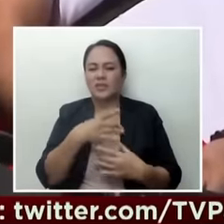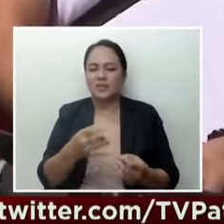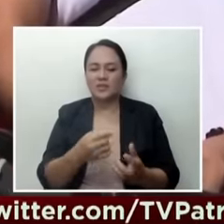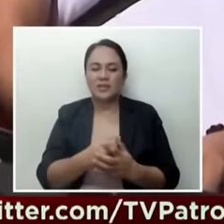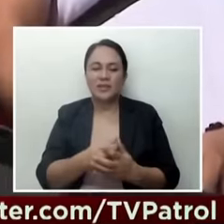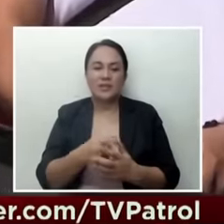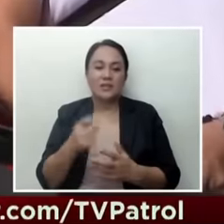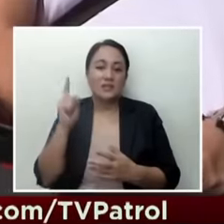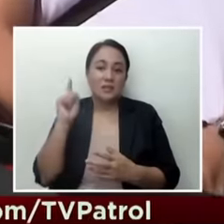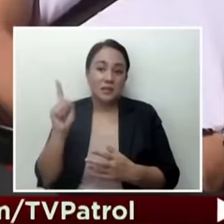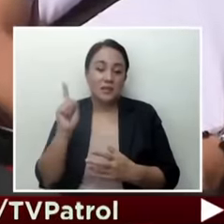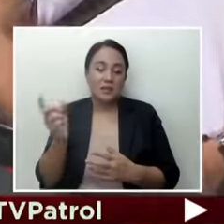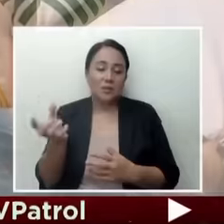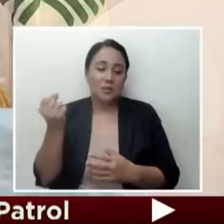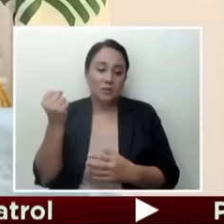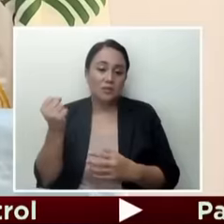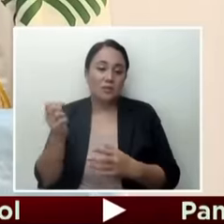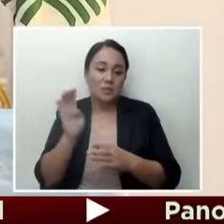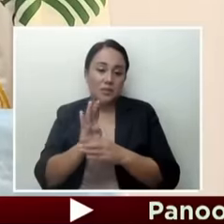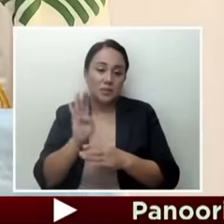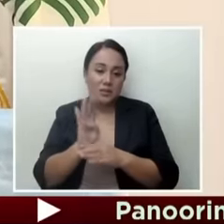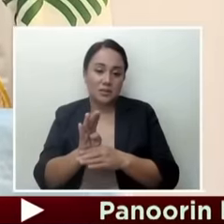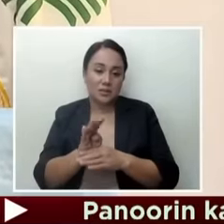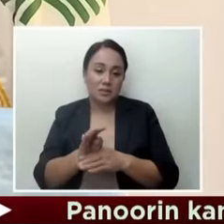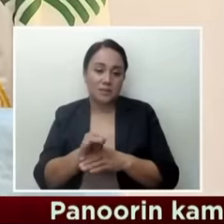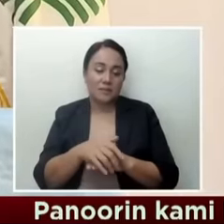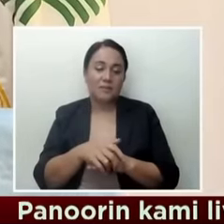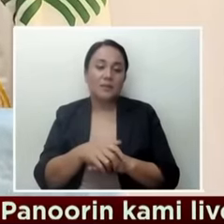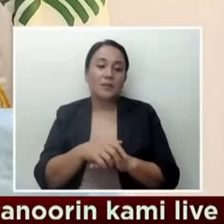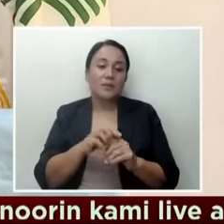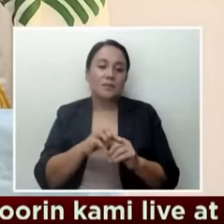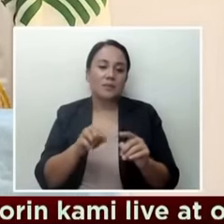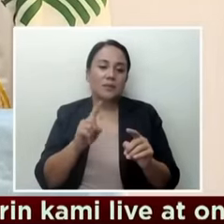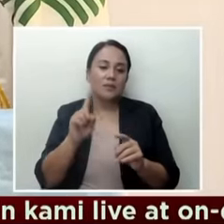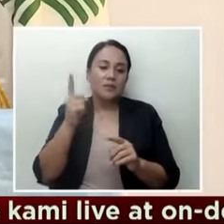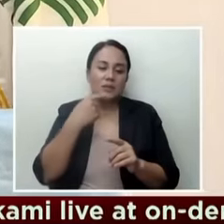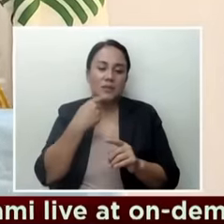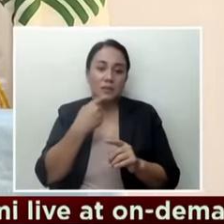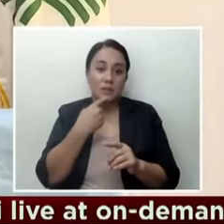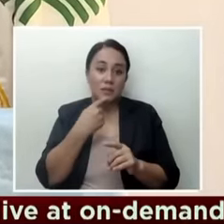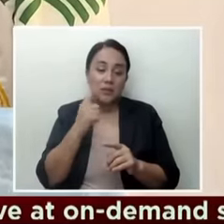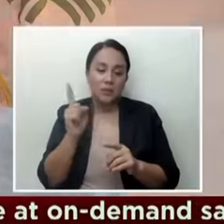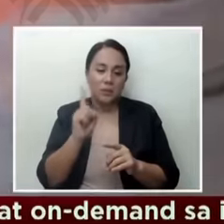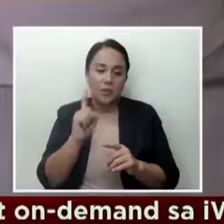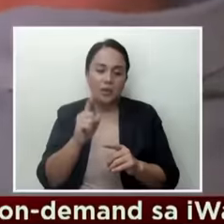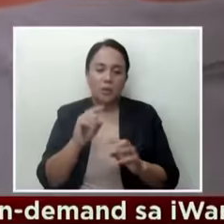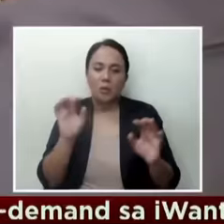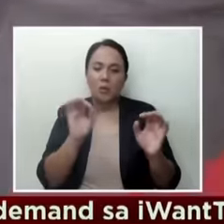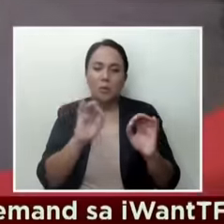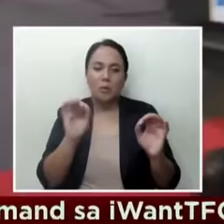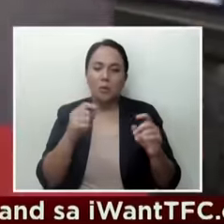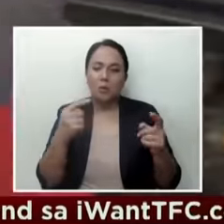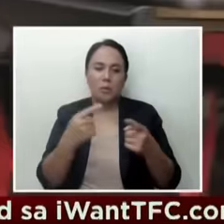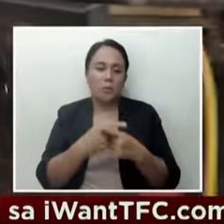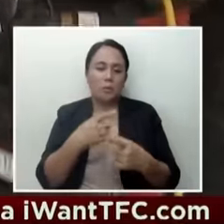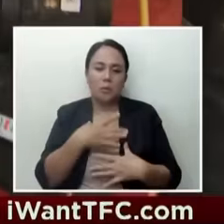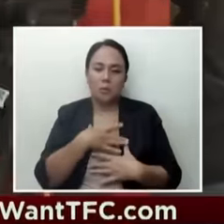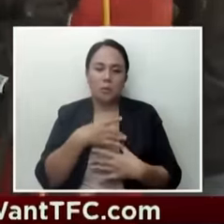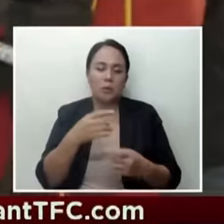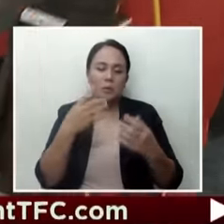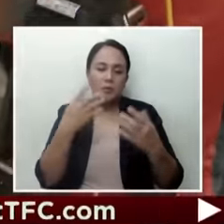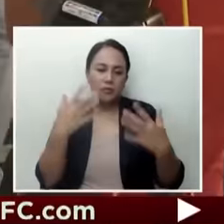kanyang interest, sa kanyang negosyo. Pero nauna nang nilinaw ni Laurel na wala ng conflict of interest matapos